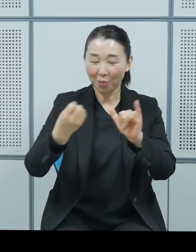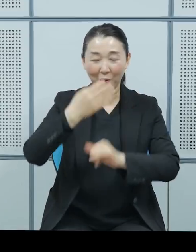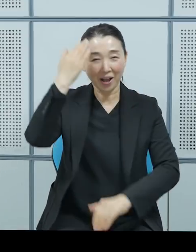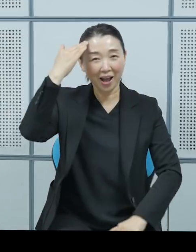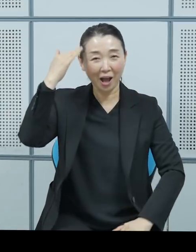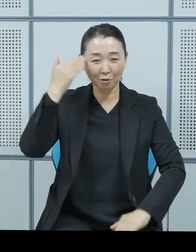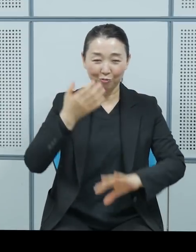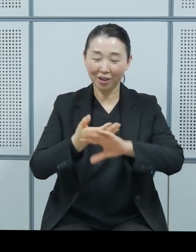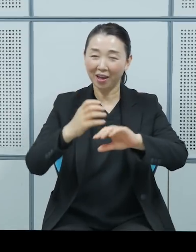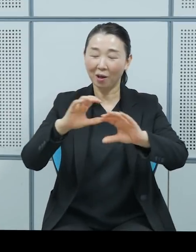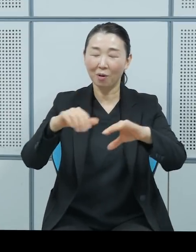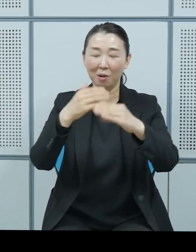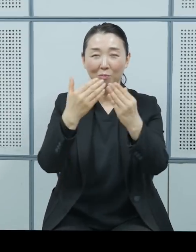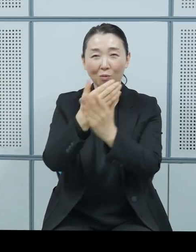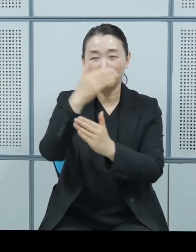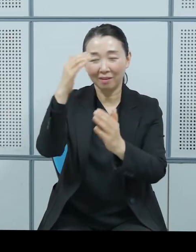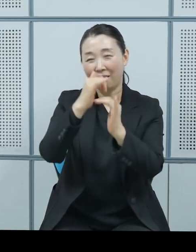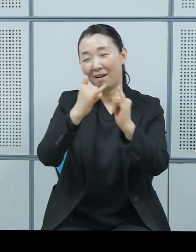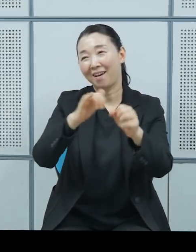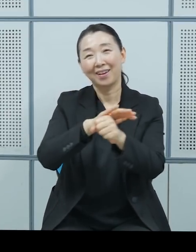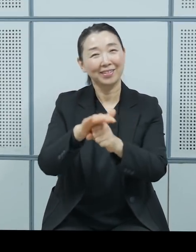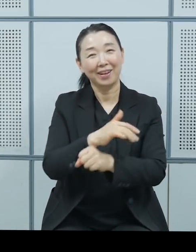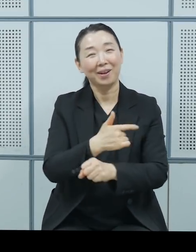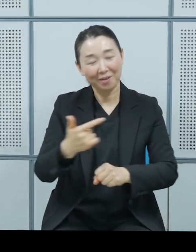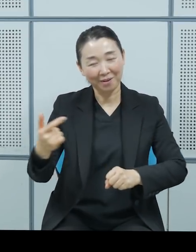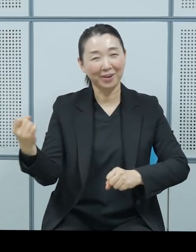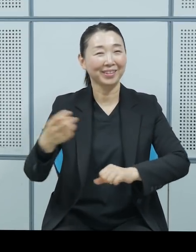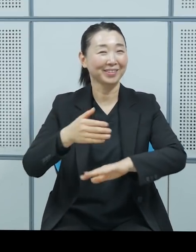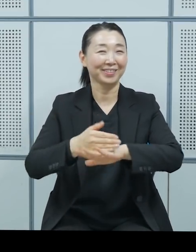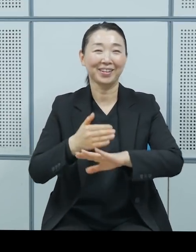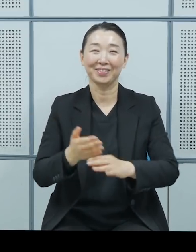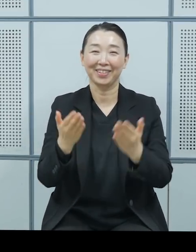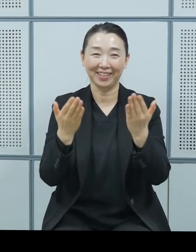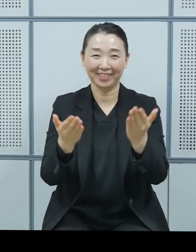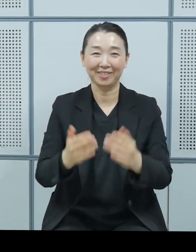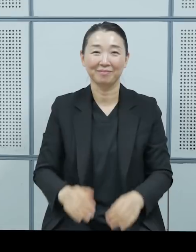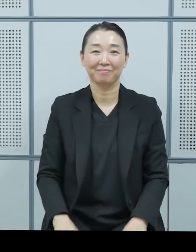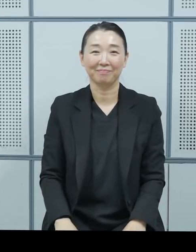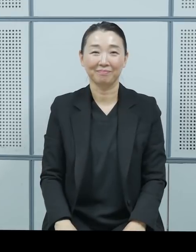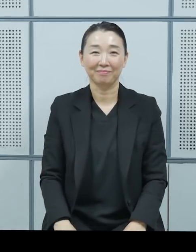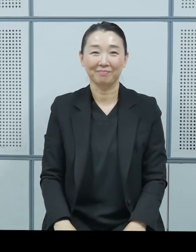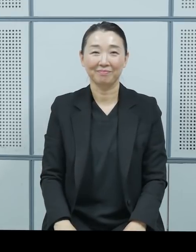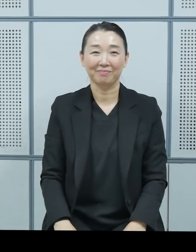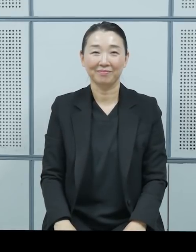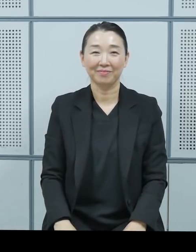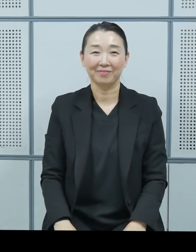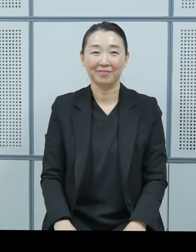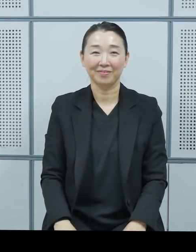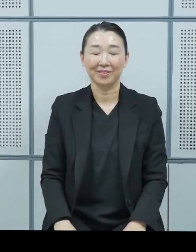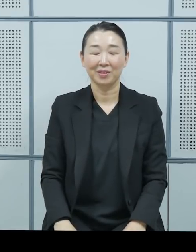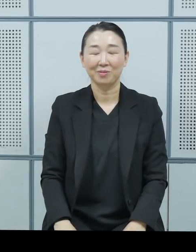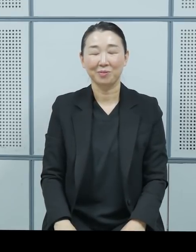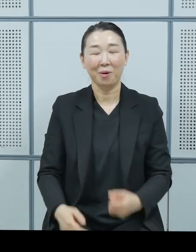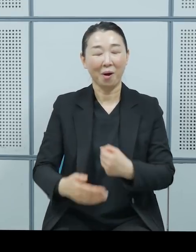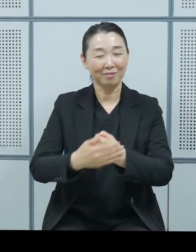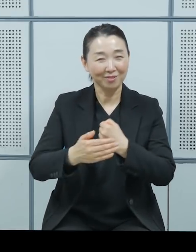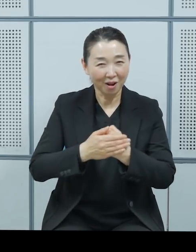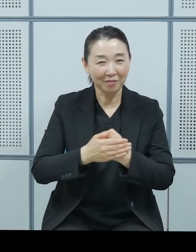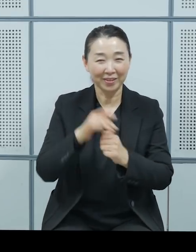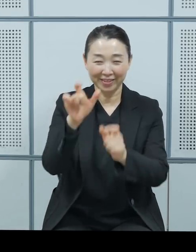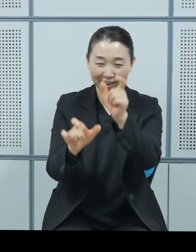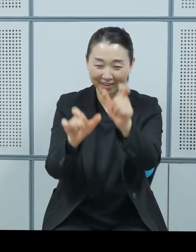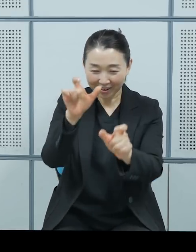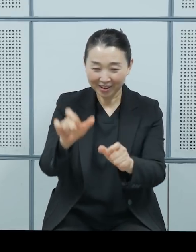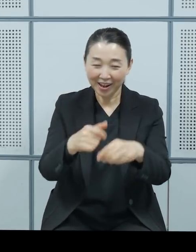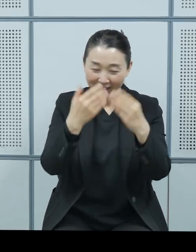물론이고 해외에 계신 애청자분들이 많이 사랑을 해주셔서 다시 한번 감사의 인사를 전하고 싶고요. 네. 소중하게 달아주신 그 응원과 은혜의 댓글